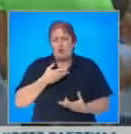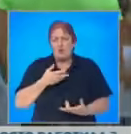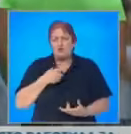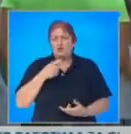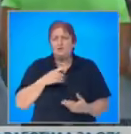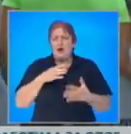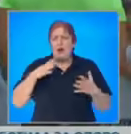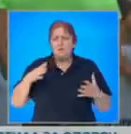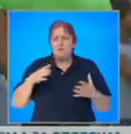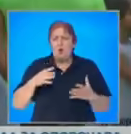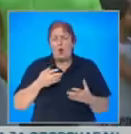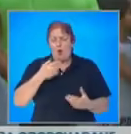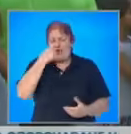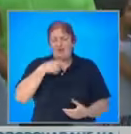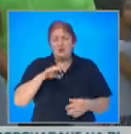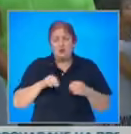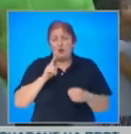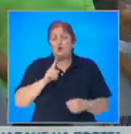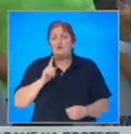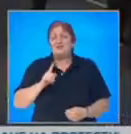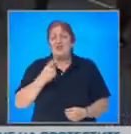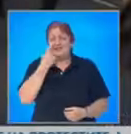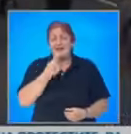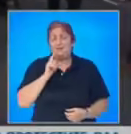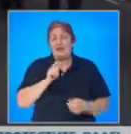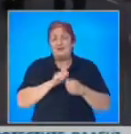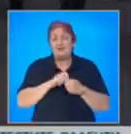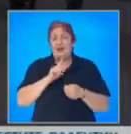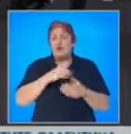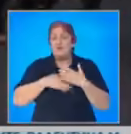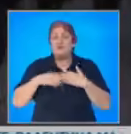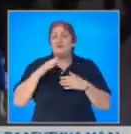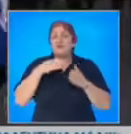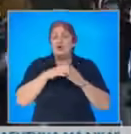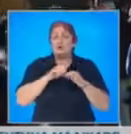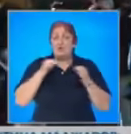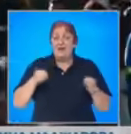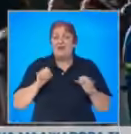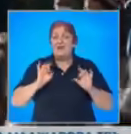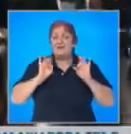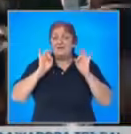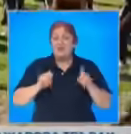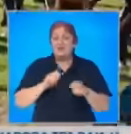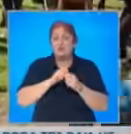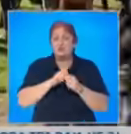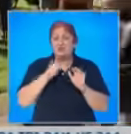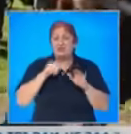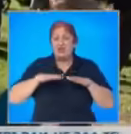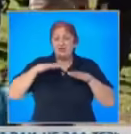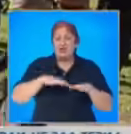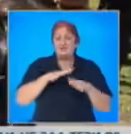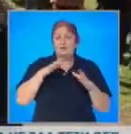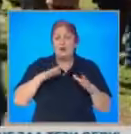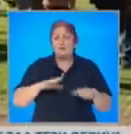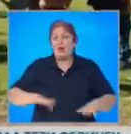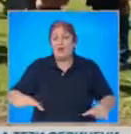Това е много личен избор, който всеки сам трябва да направи. Недоволство срещу мерките имаше и в Австралия, където се проведоха шествия в повечето